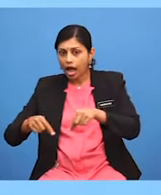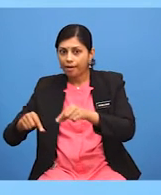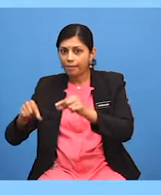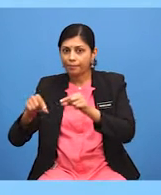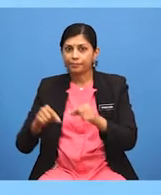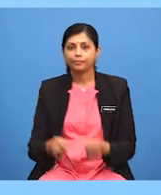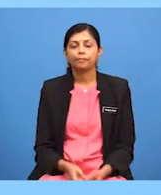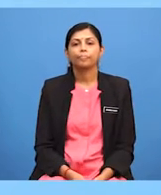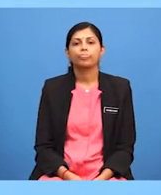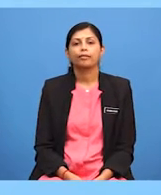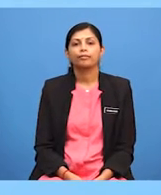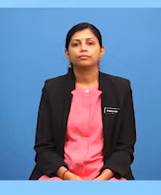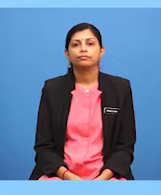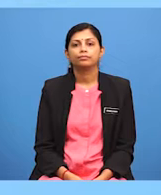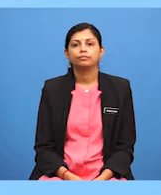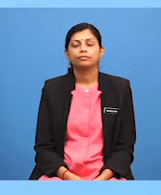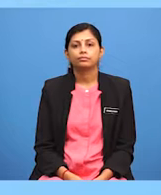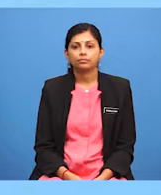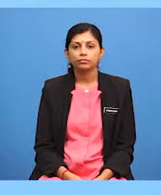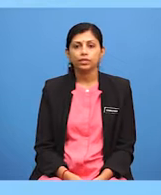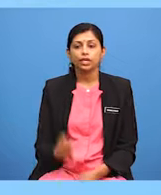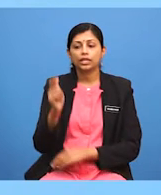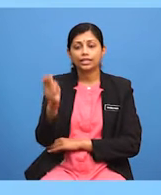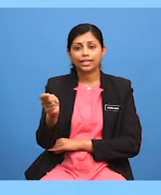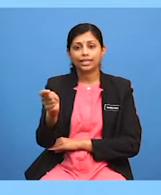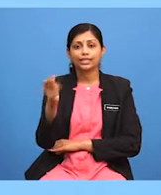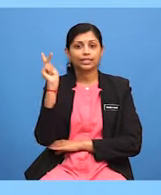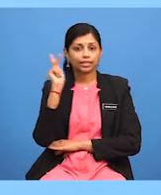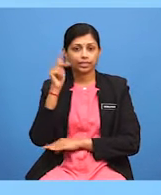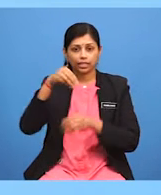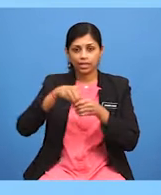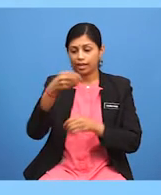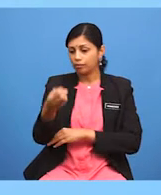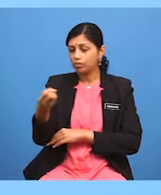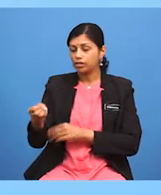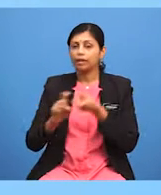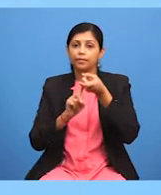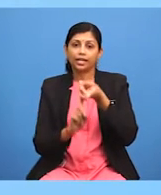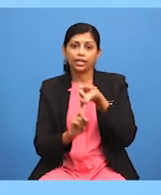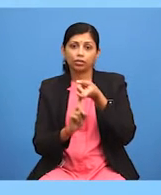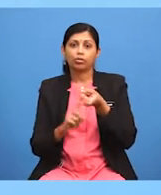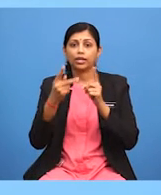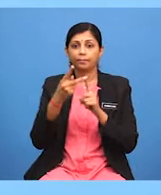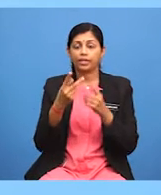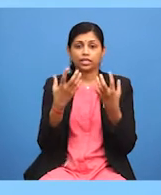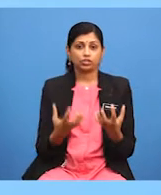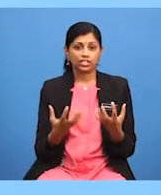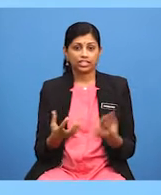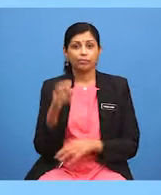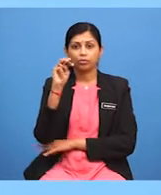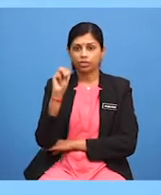Tenaga kinetik dalam sesuatu objek bergantung kepada jisim objek